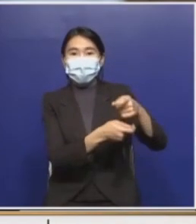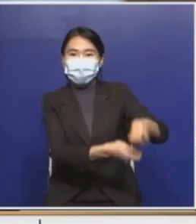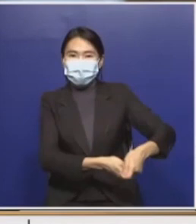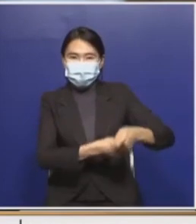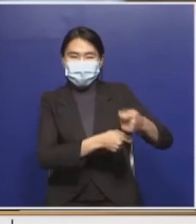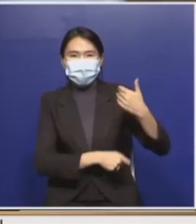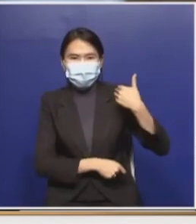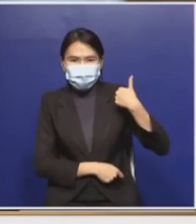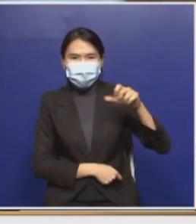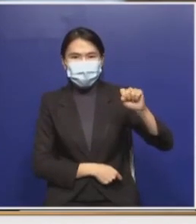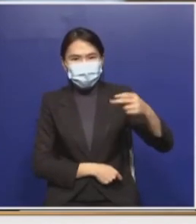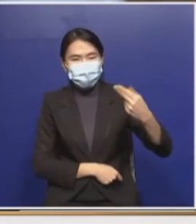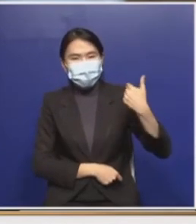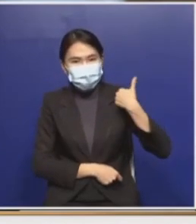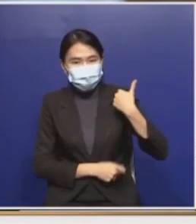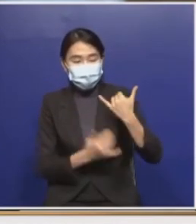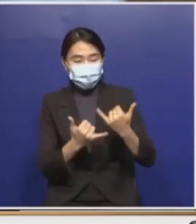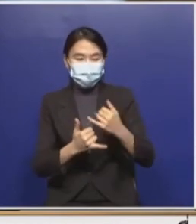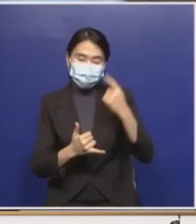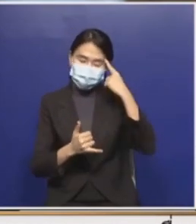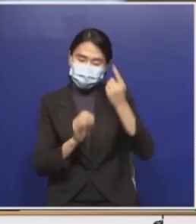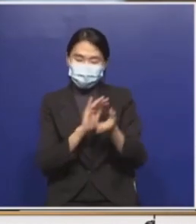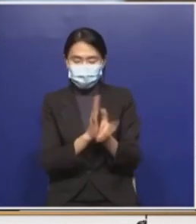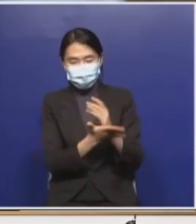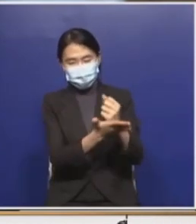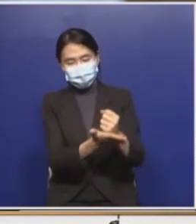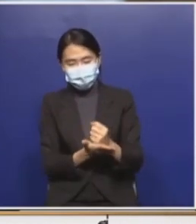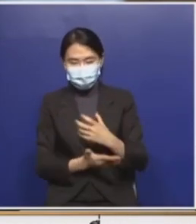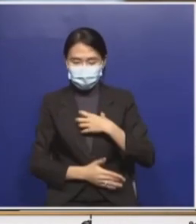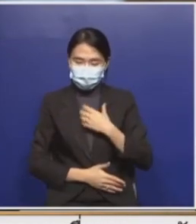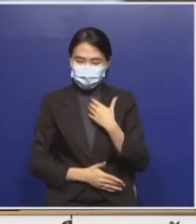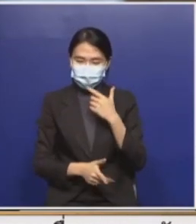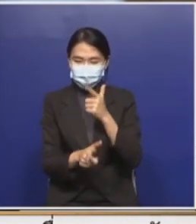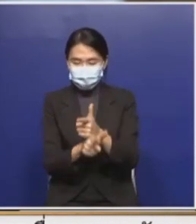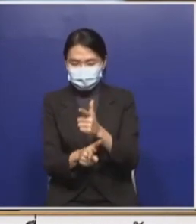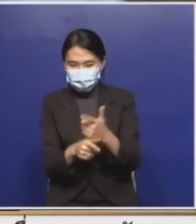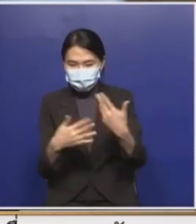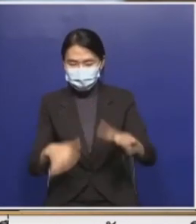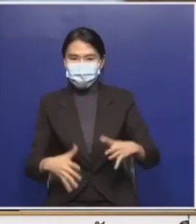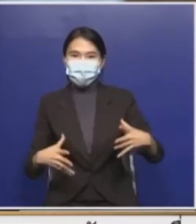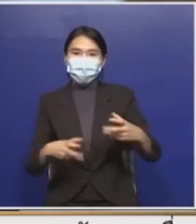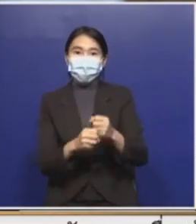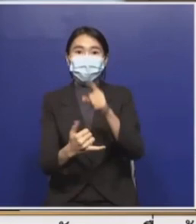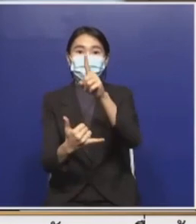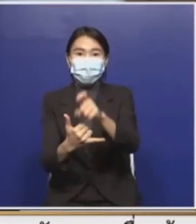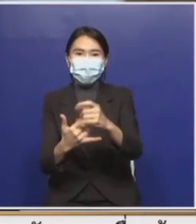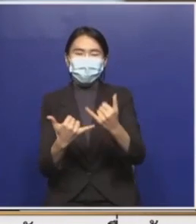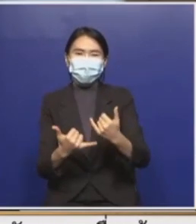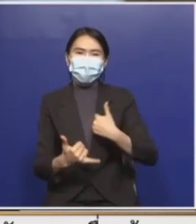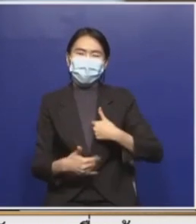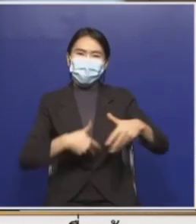เลี้ยงวัวตายผมถือว่าเป็นเรื่องใหญ่วันนี้ชาวบ้านเขานั่ง